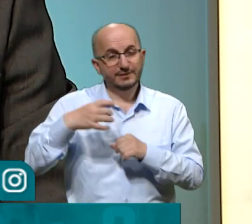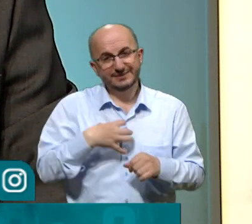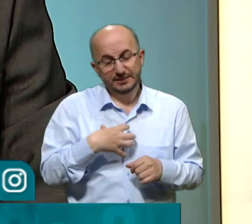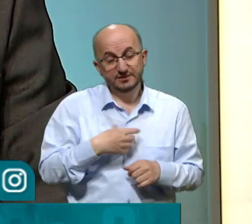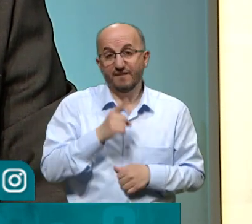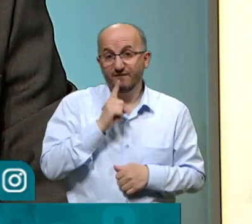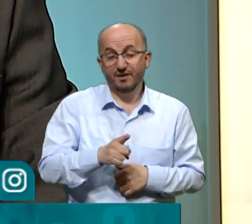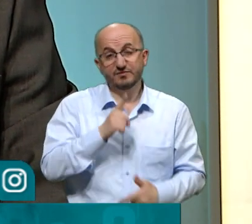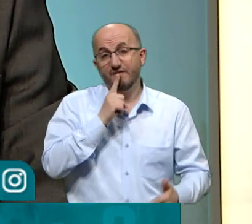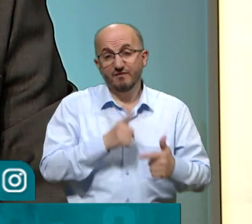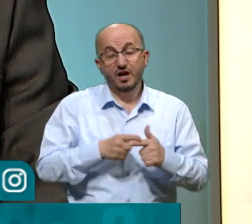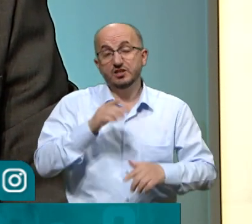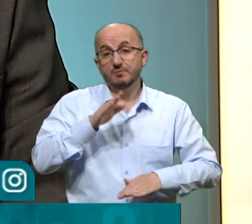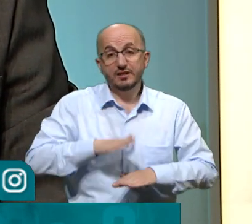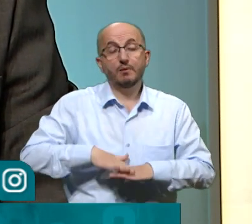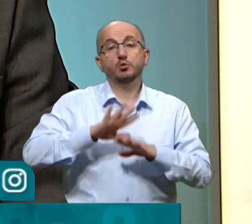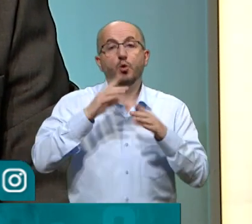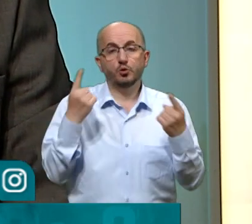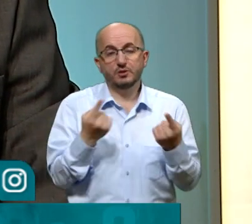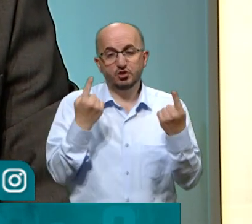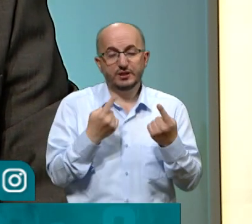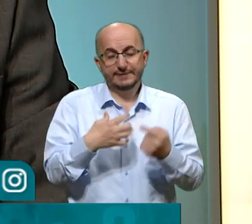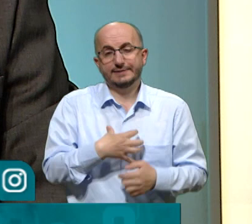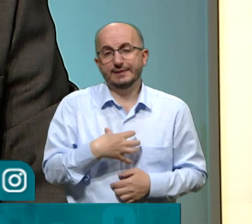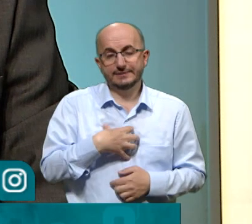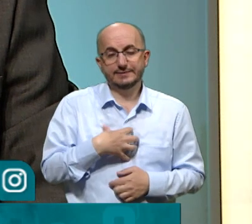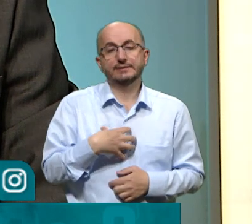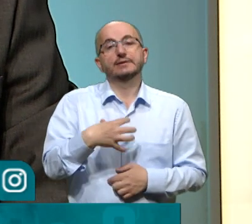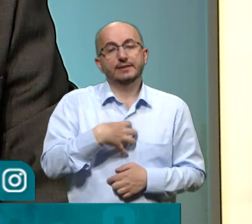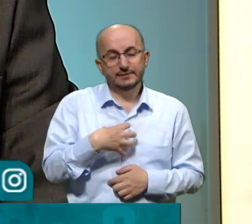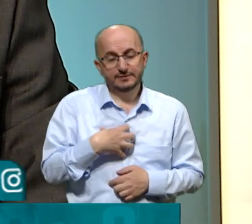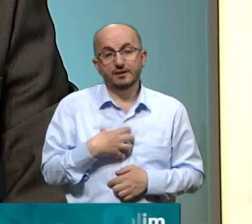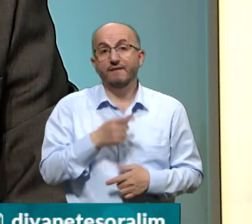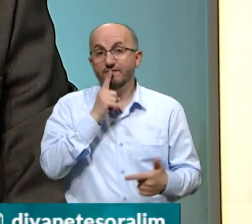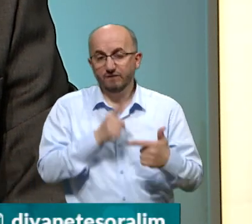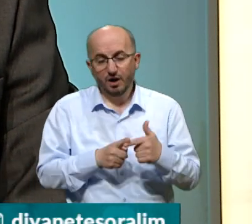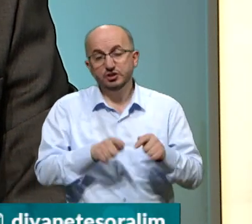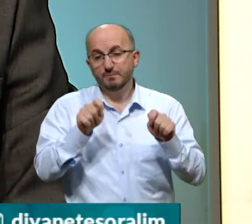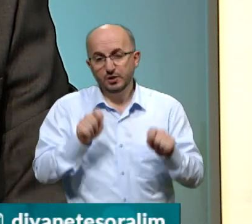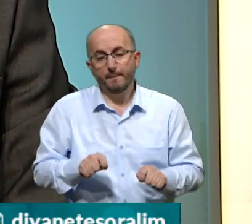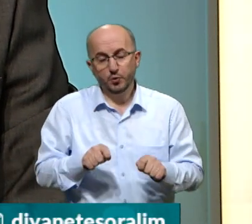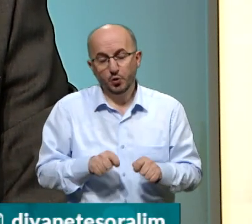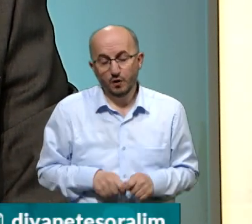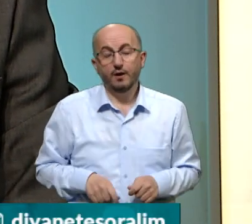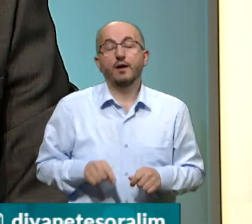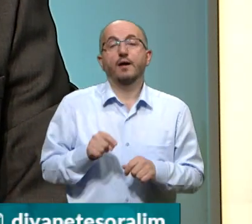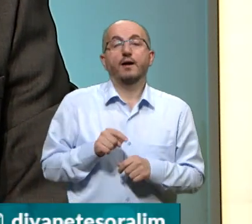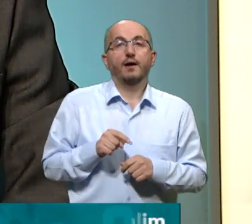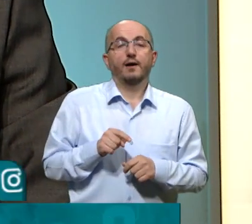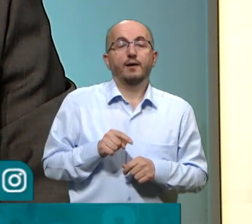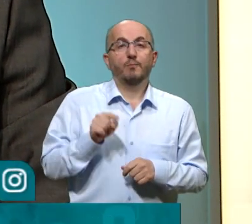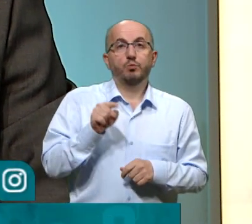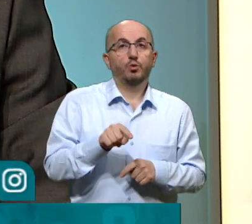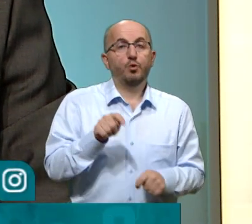kendisine farz veya vacip kılmış olduğu bir şeyi kendisi O ne yapabiliyor vacip kılıyor vacip kıldığında da